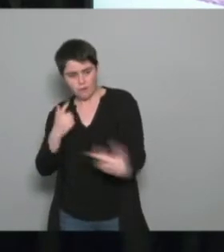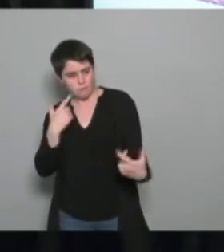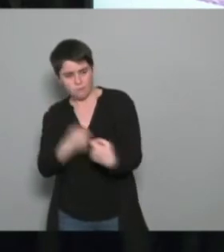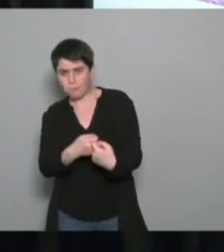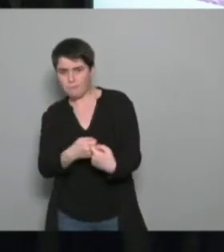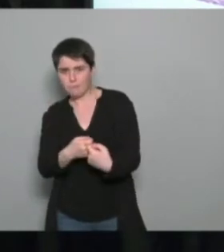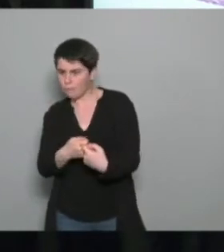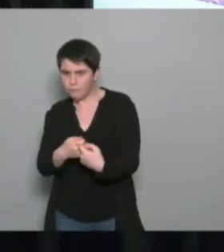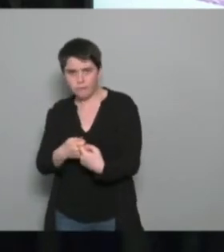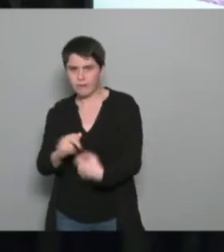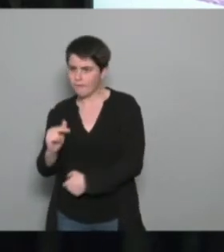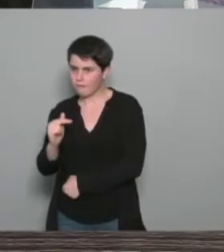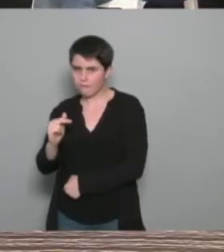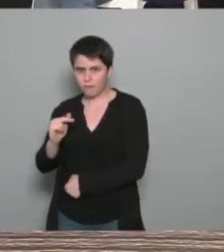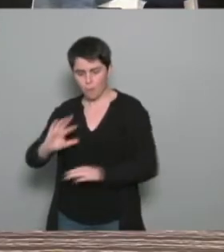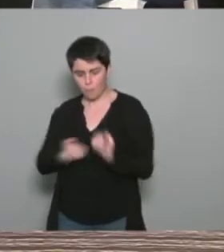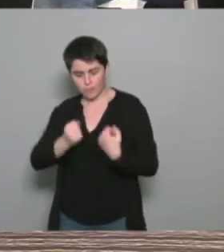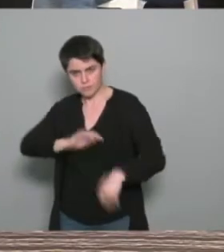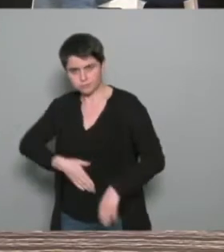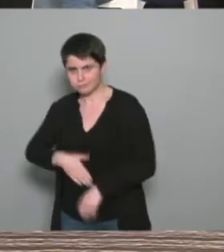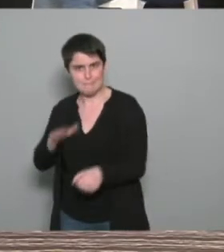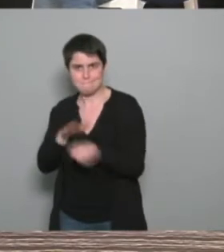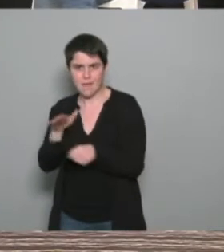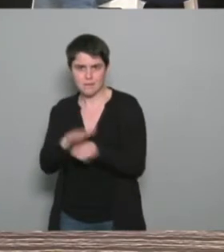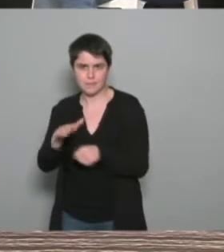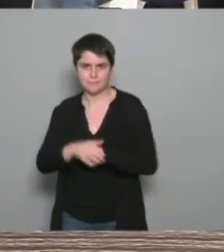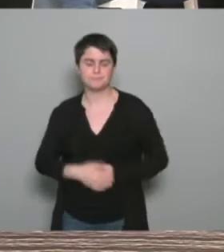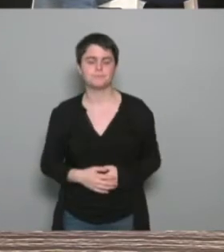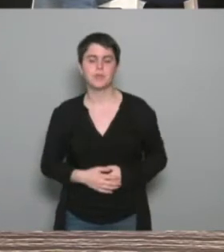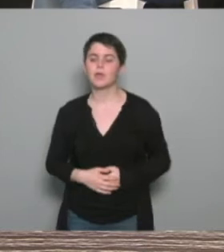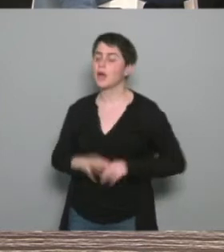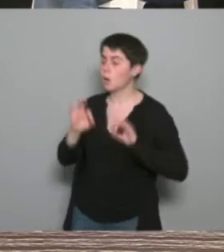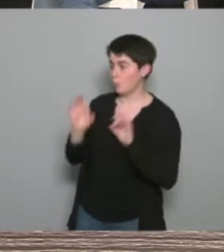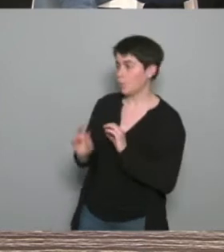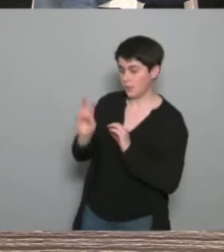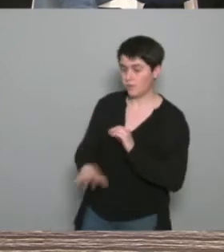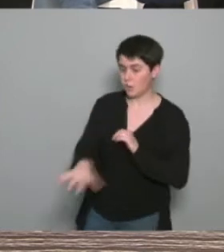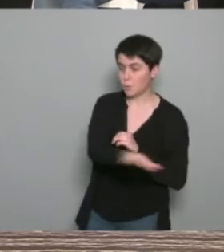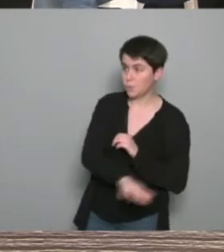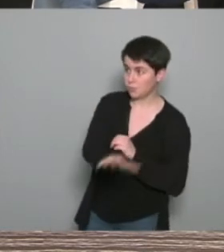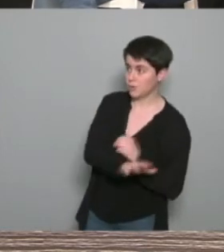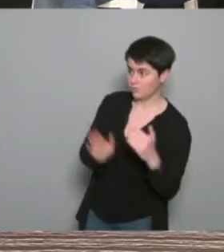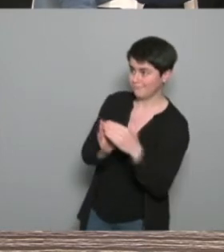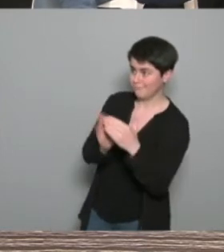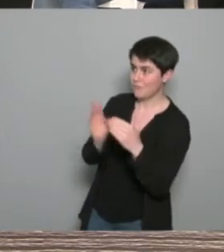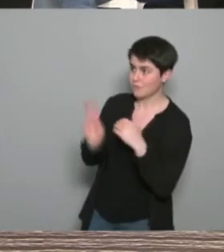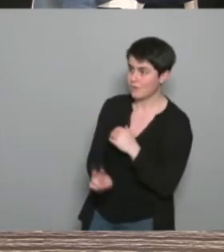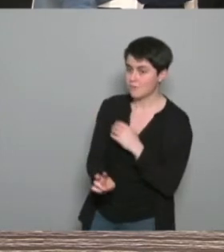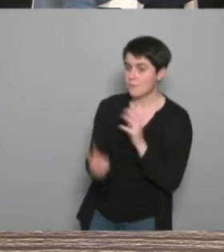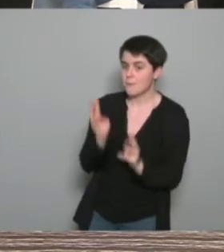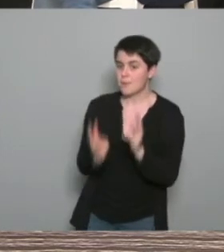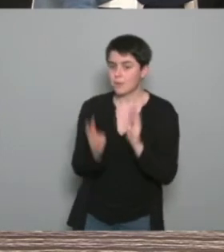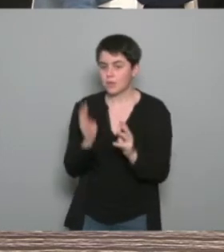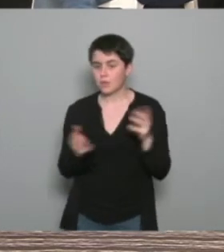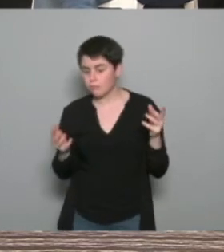qualifié pour cette pratique alors il y a effectivement une demande et peut-être peut-être que le public